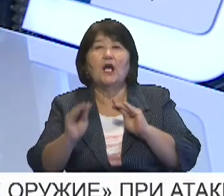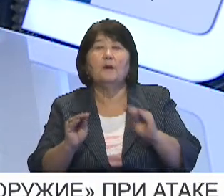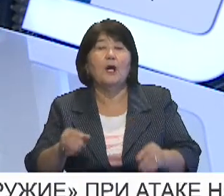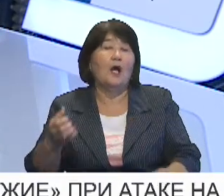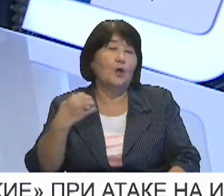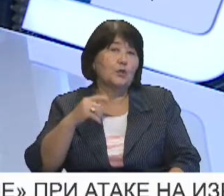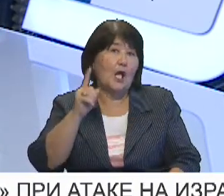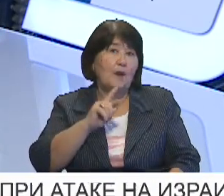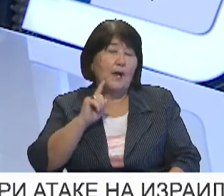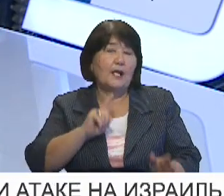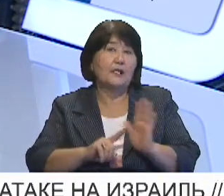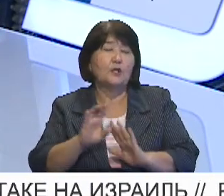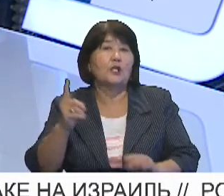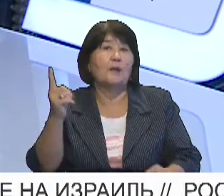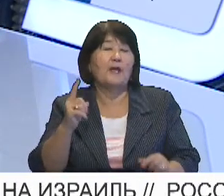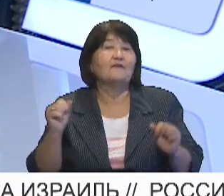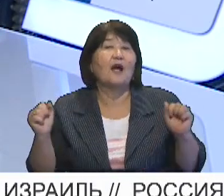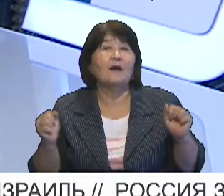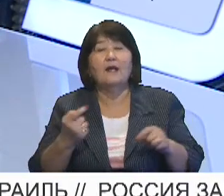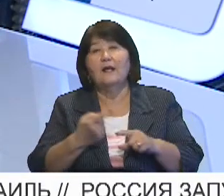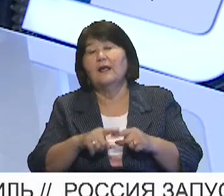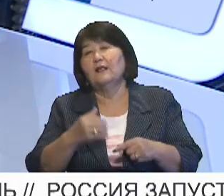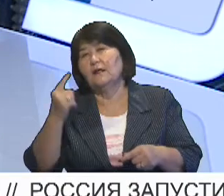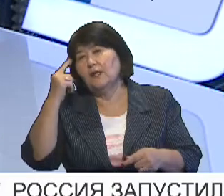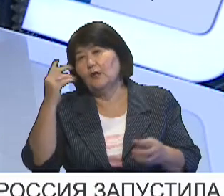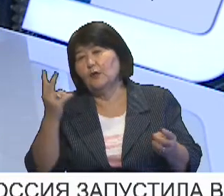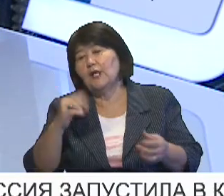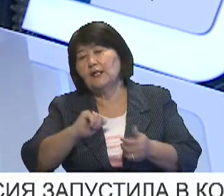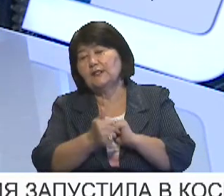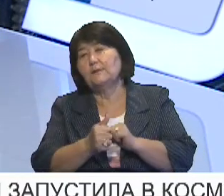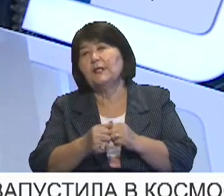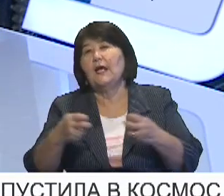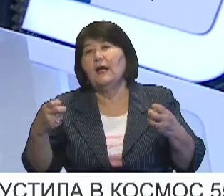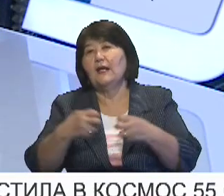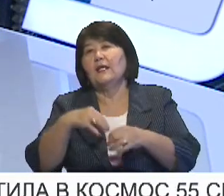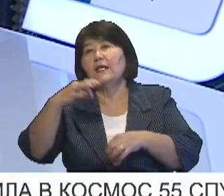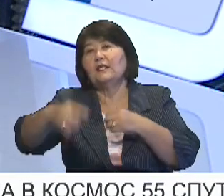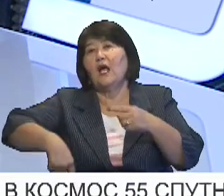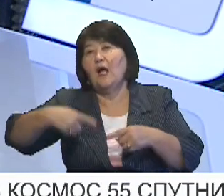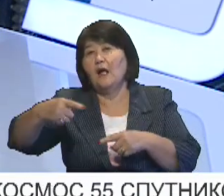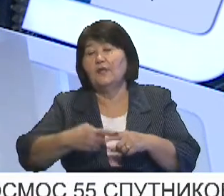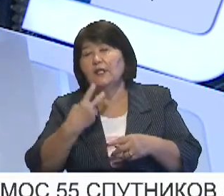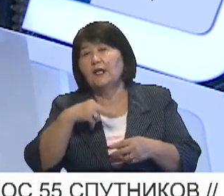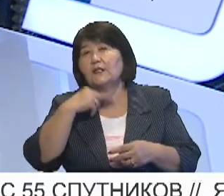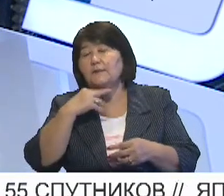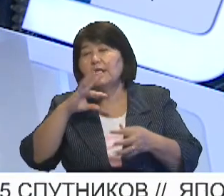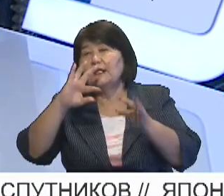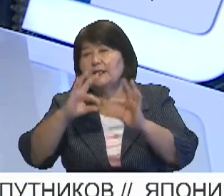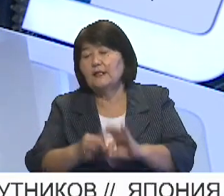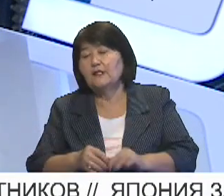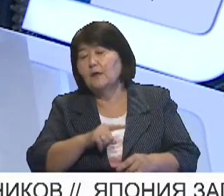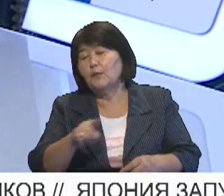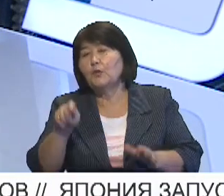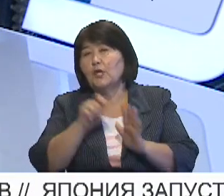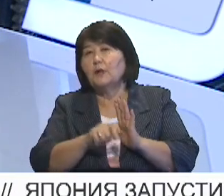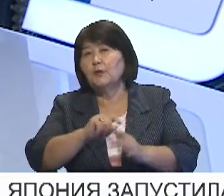Кызылорде пока наступают только первые холода. И это повод задуматься над сменой резины авто. При этом нужно предусмотреть все детали, вплоть до